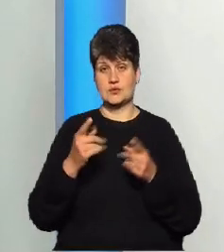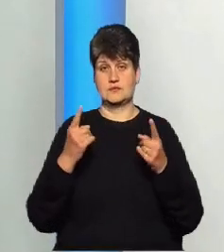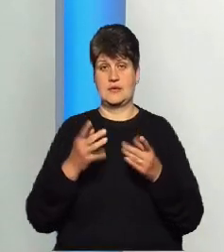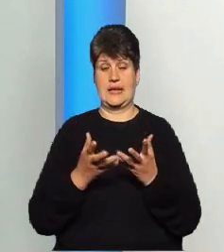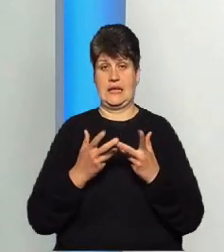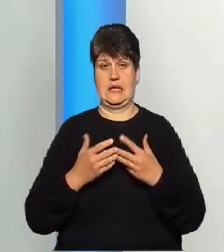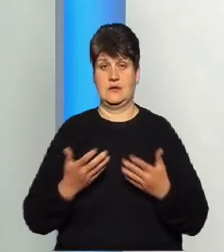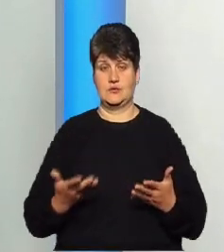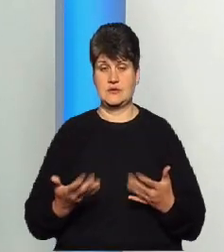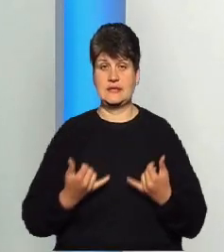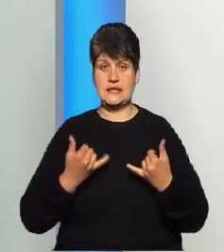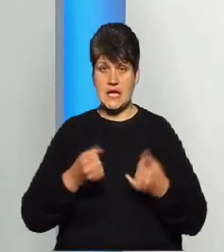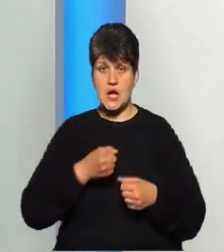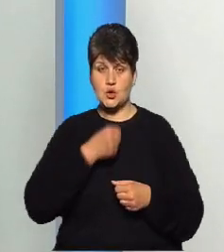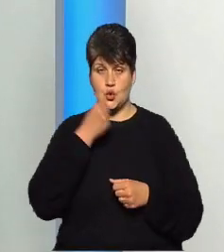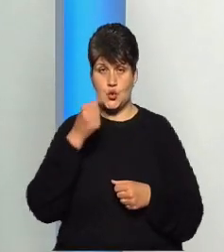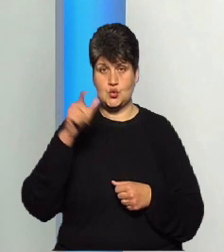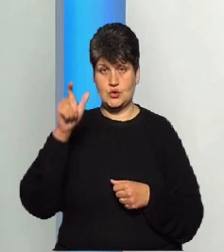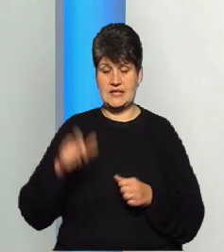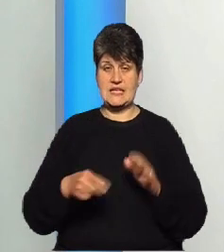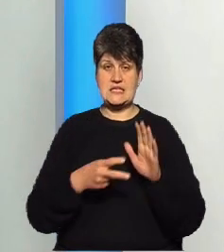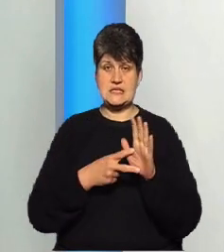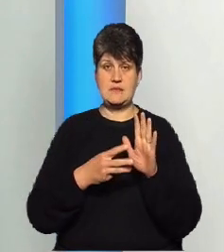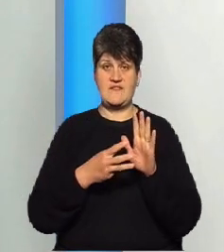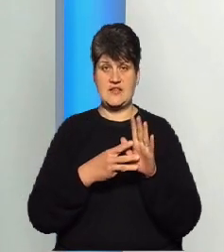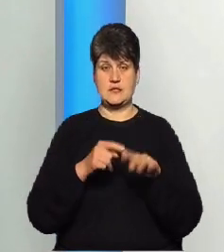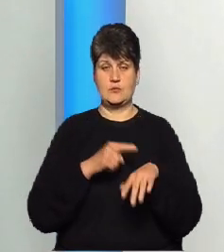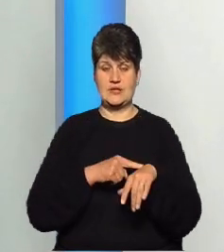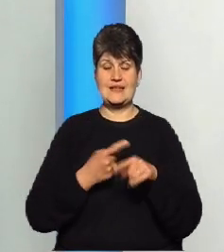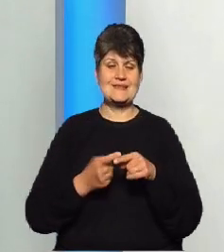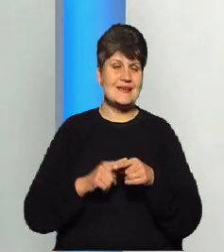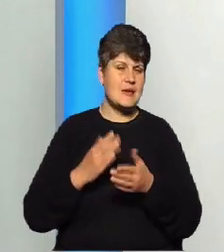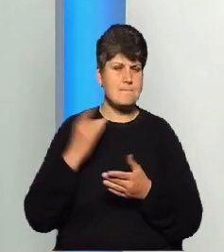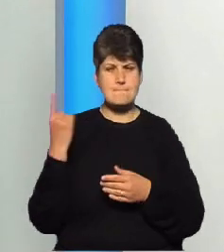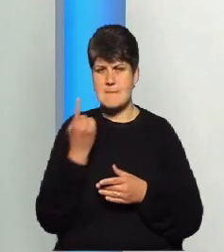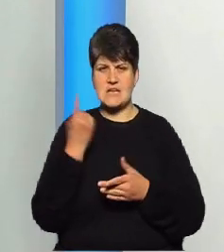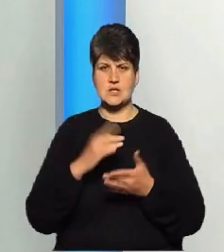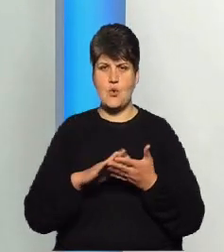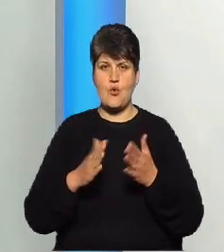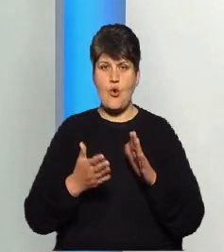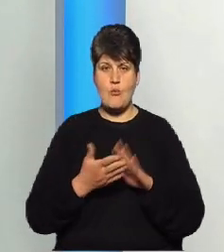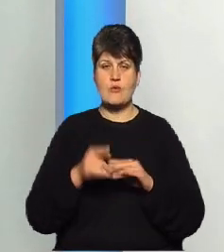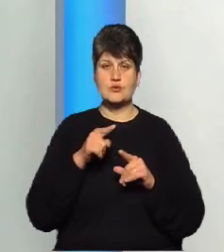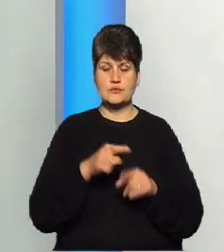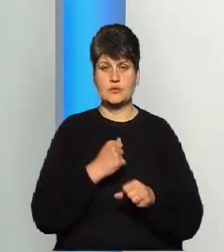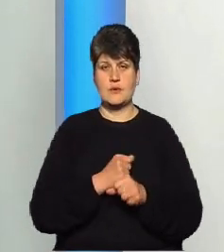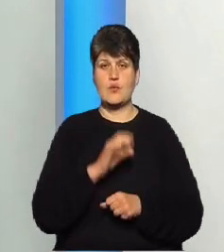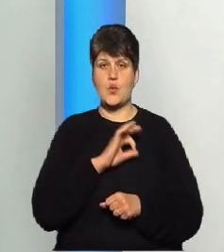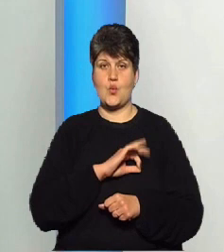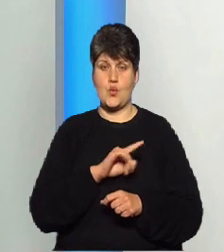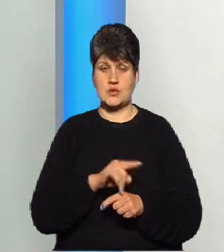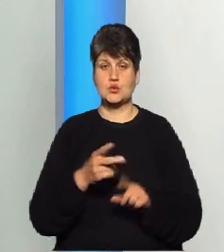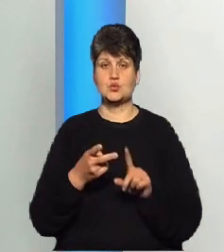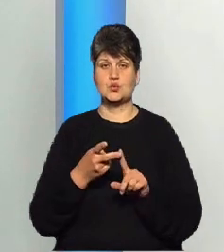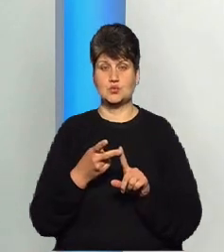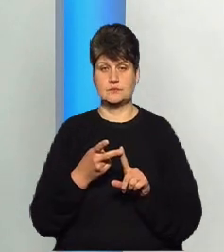людини 7-8 годин. Це є перша умова для того, щоб він приносив користь. Друге, сон має